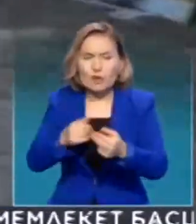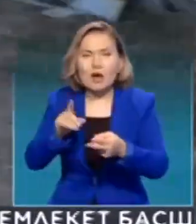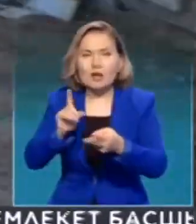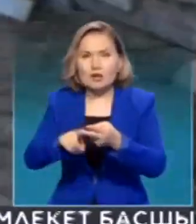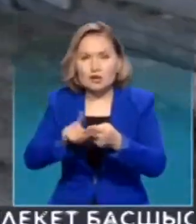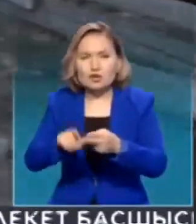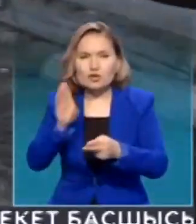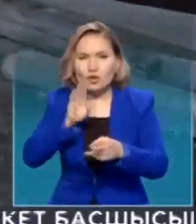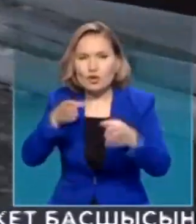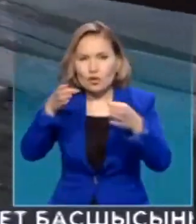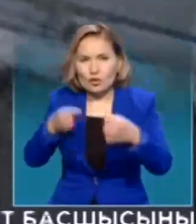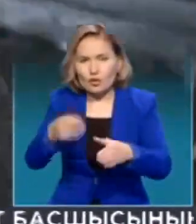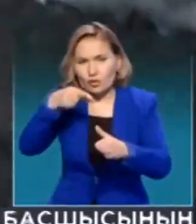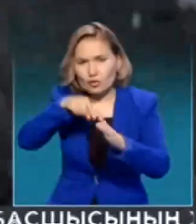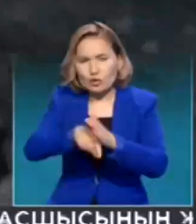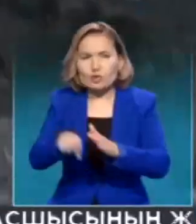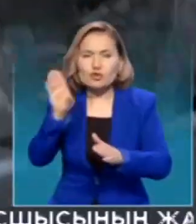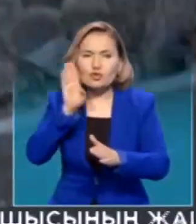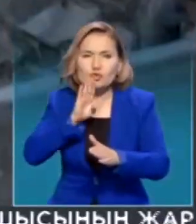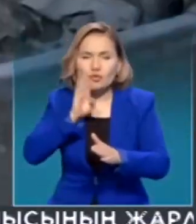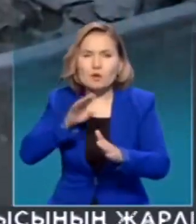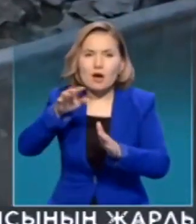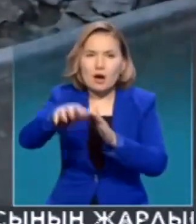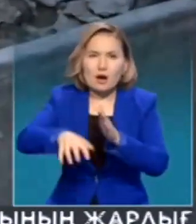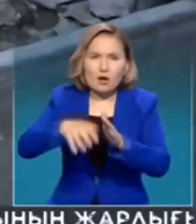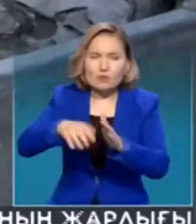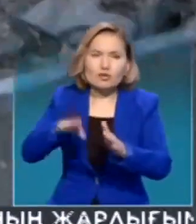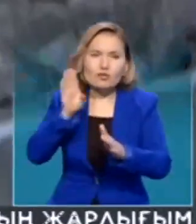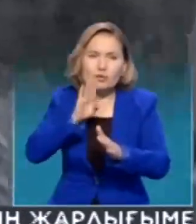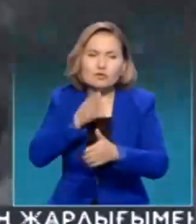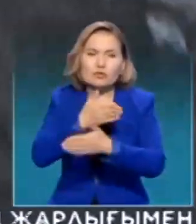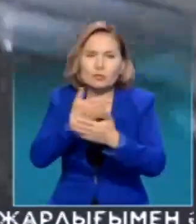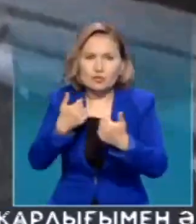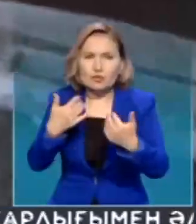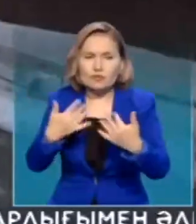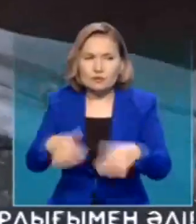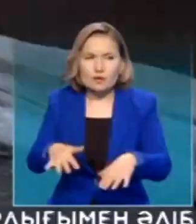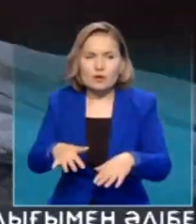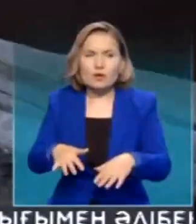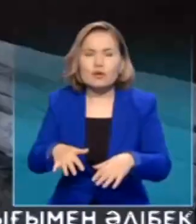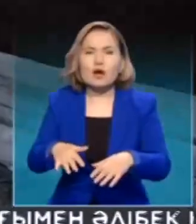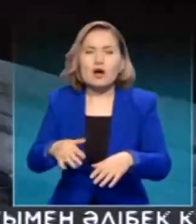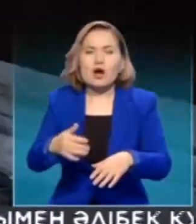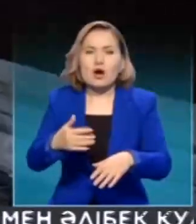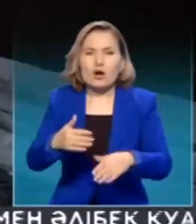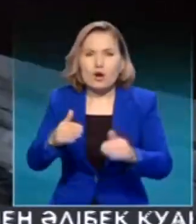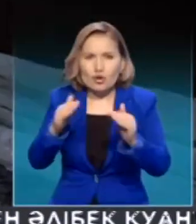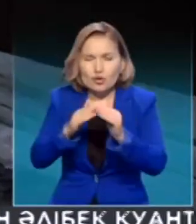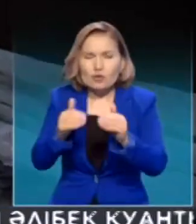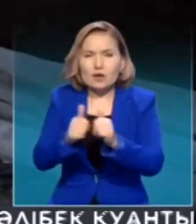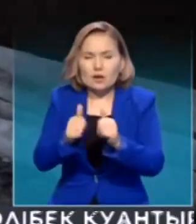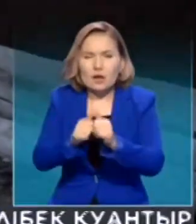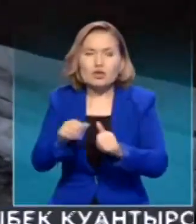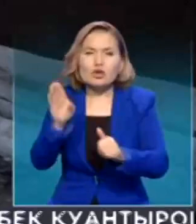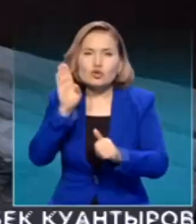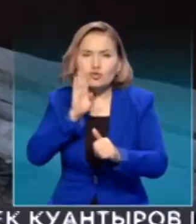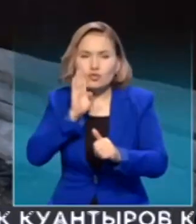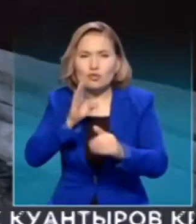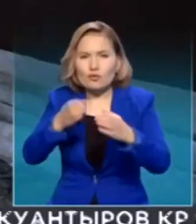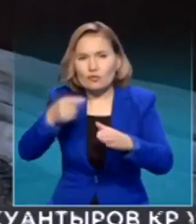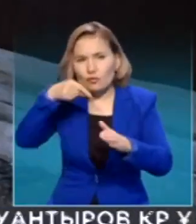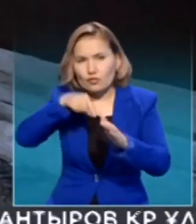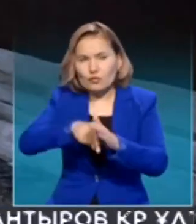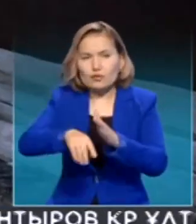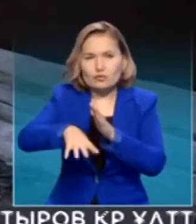міне мына құдықты қаздым. Бұдан су шықпай қалды. Одан кейін ана үйге бір құдық қаздым ана үйге. Өзім үйге